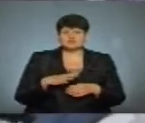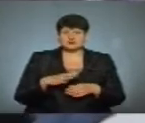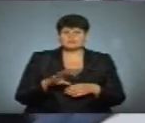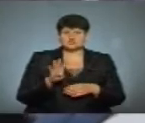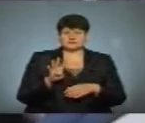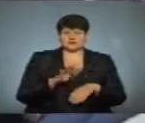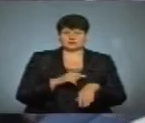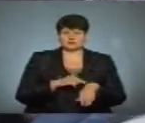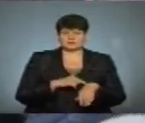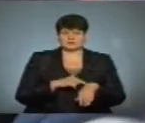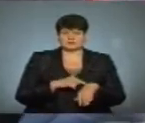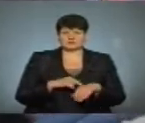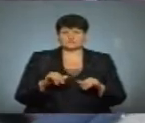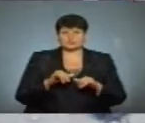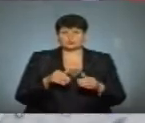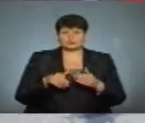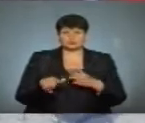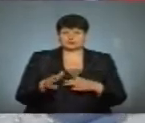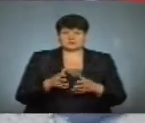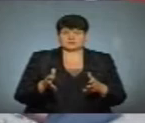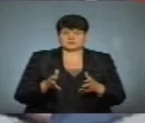Ми чекаємо. Ми вже нікуди не будемо відходити.